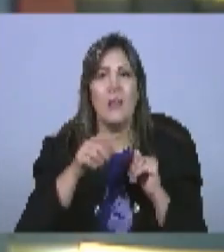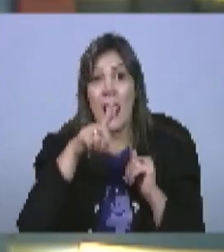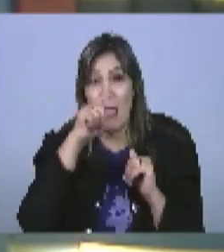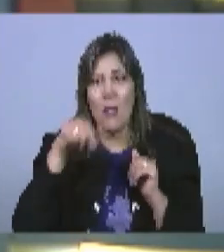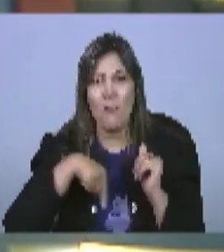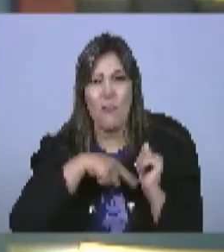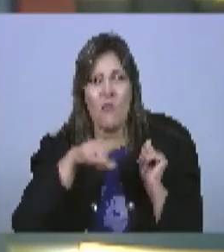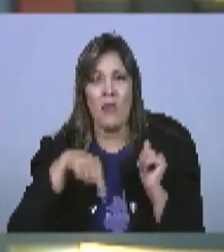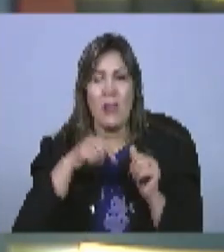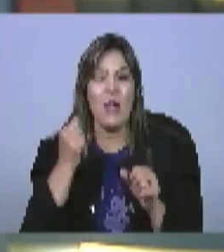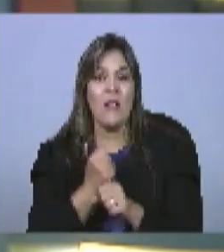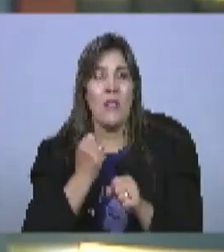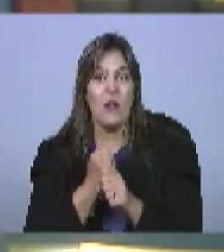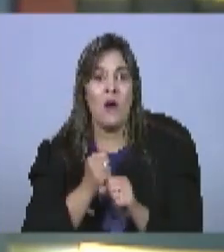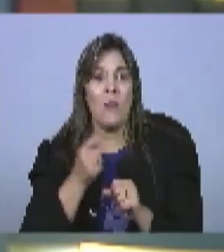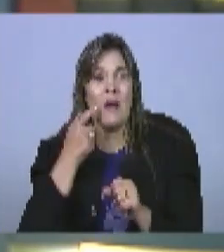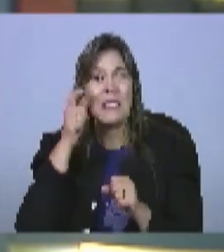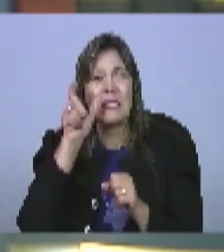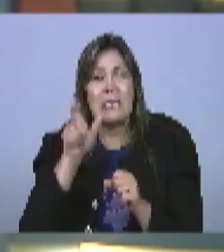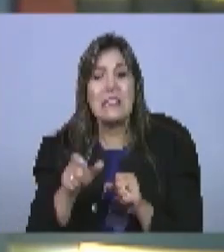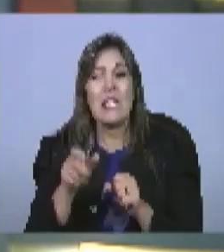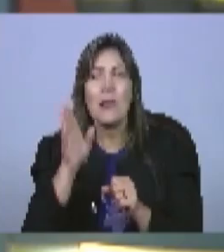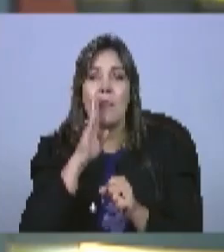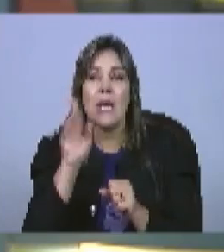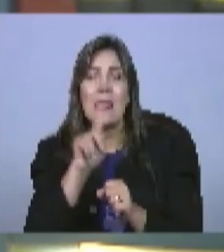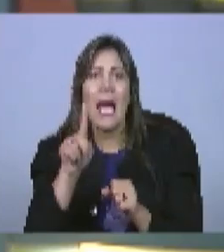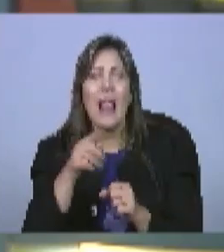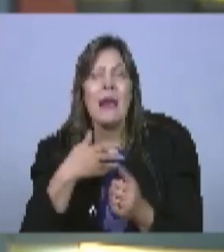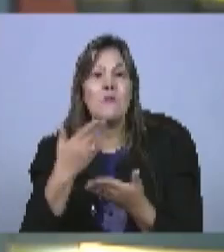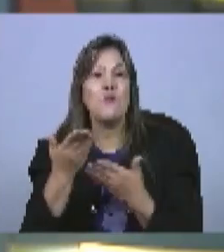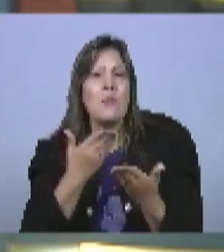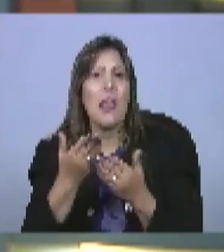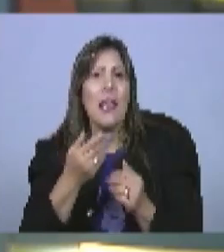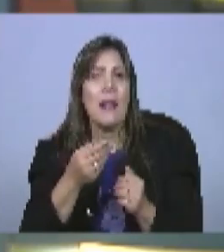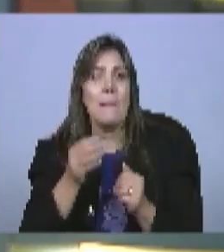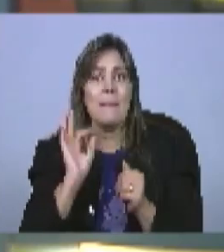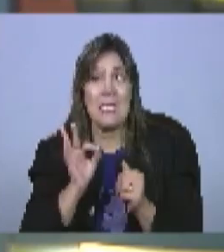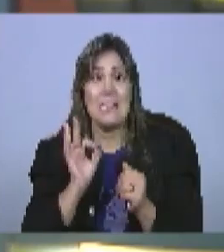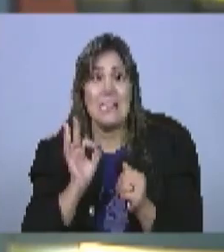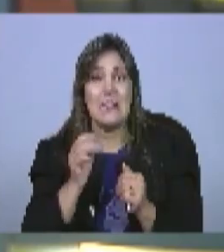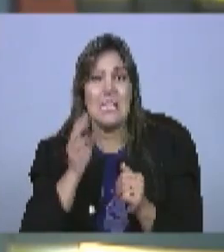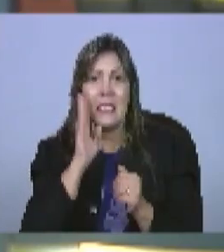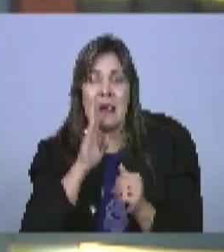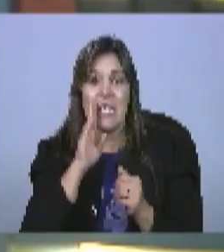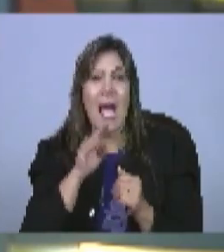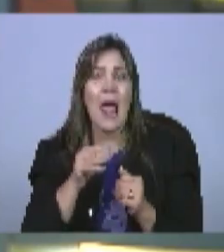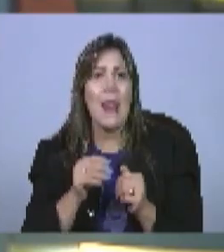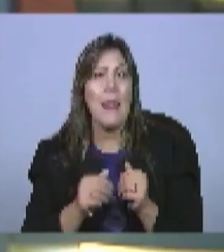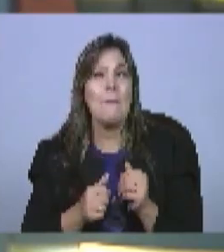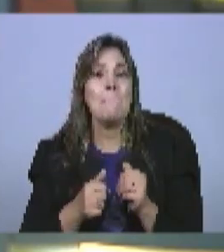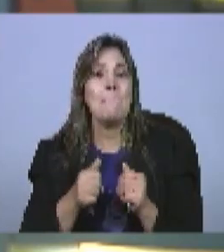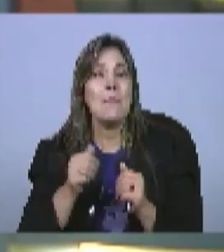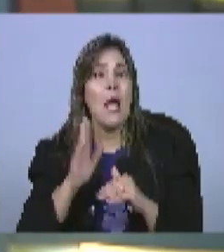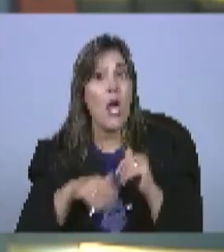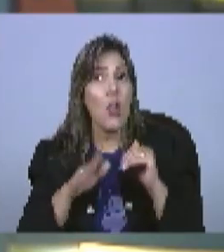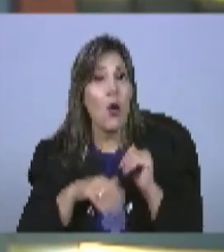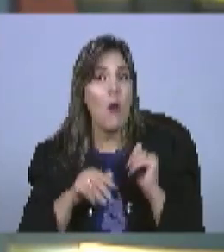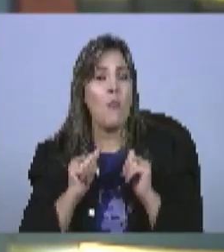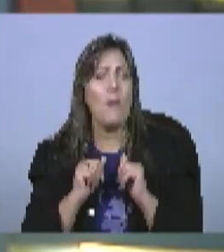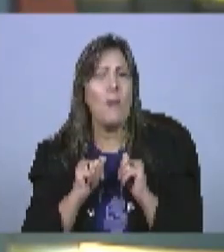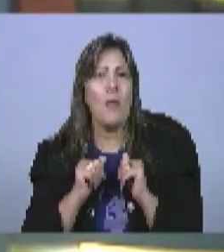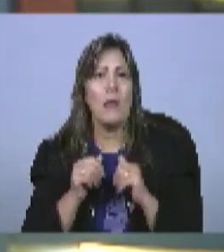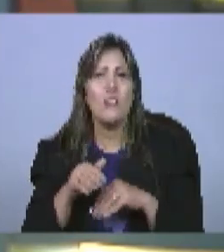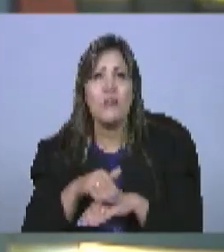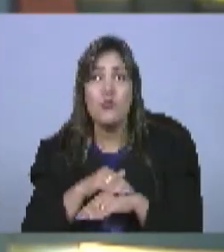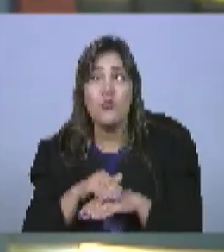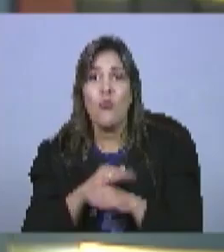العمل الانسان ممكن ما يتعلم بالنصائح ولكن يتعلم بالثواب والعقاب يتعلم اذا شعر ان هناك